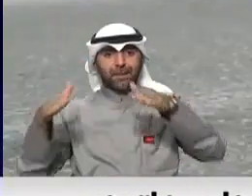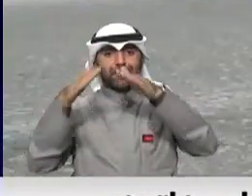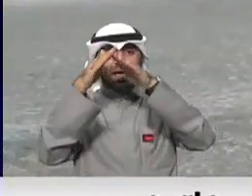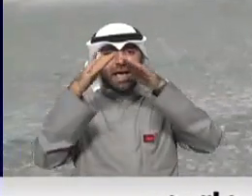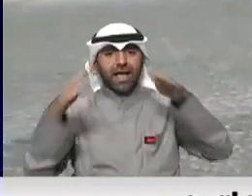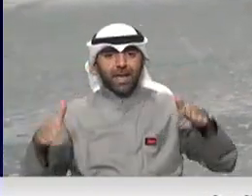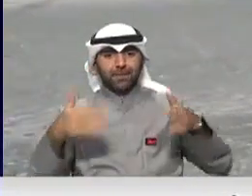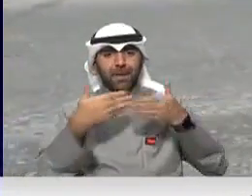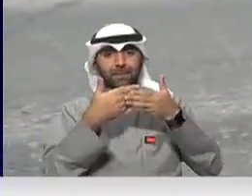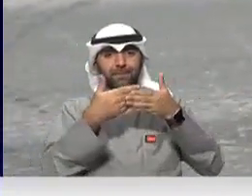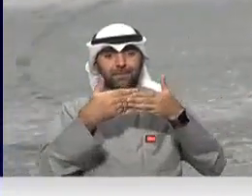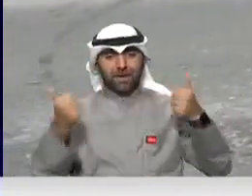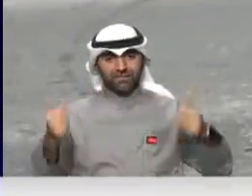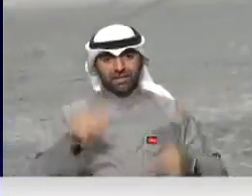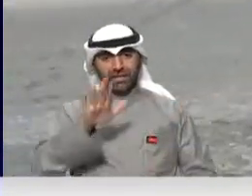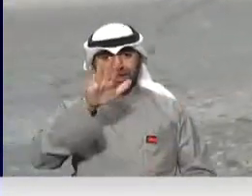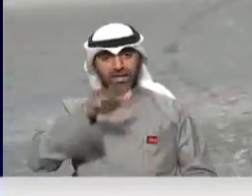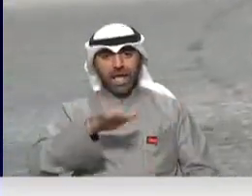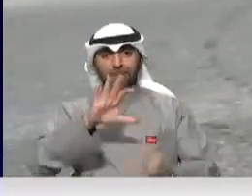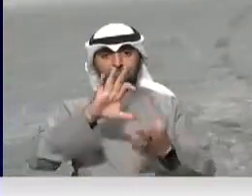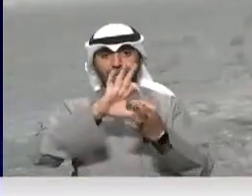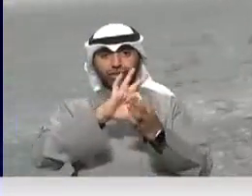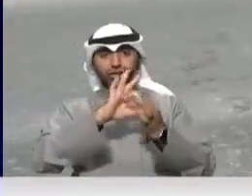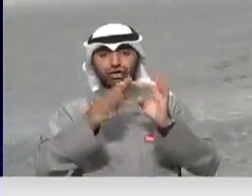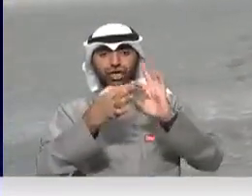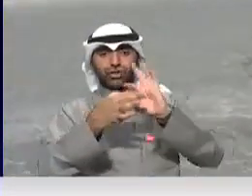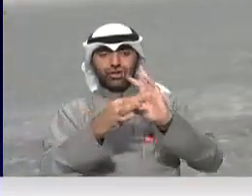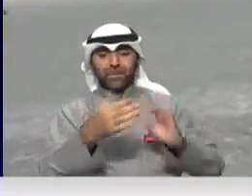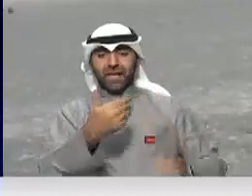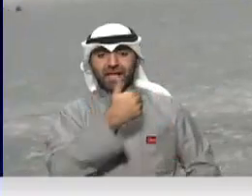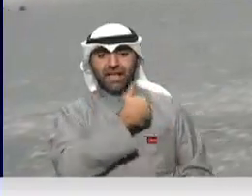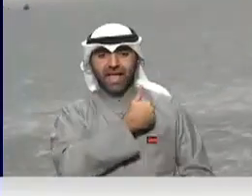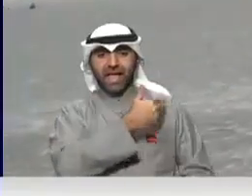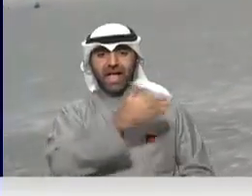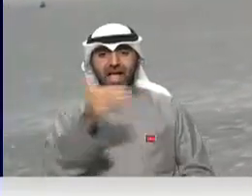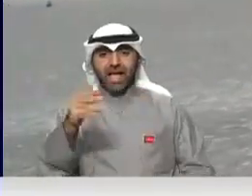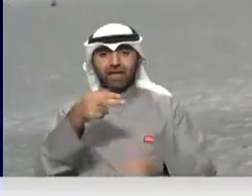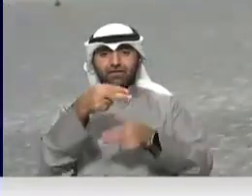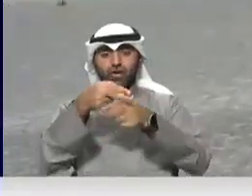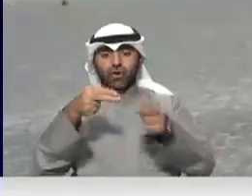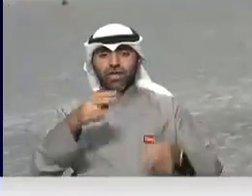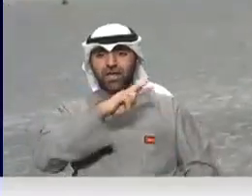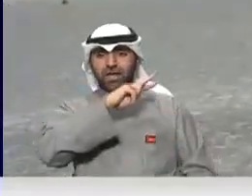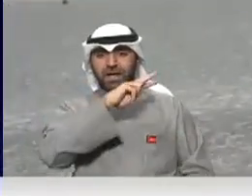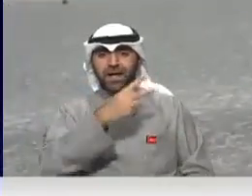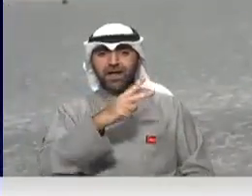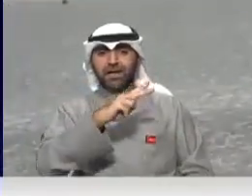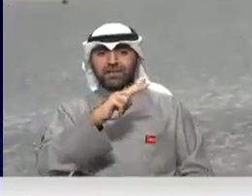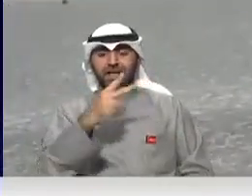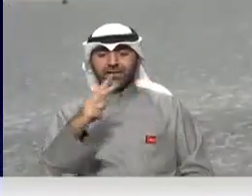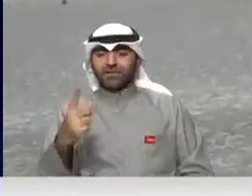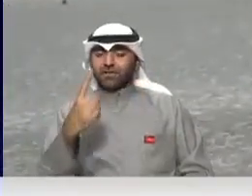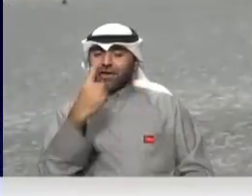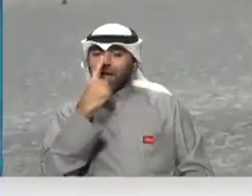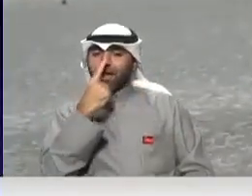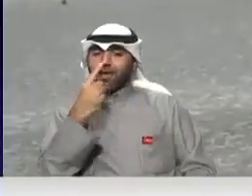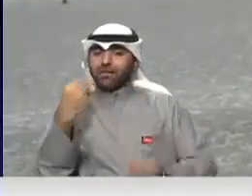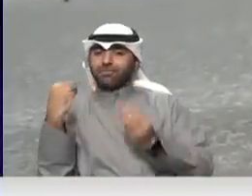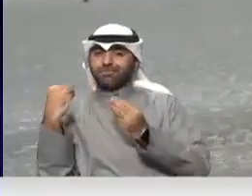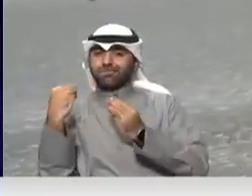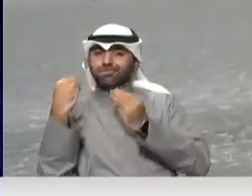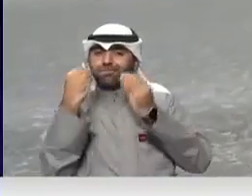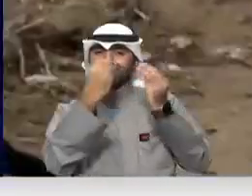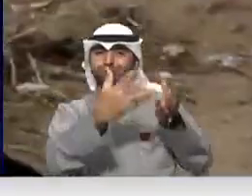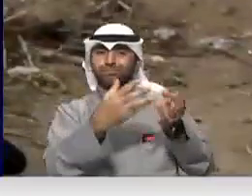ما شاء الله جمعيات كويتية كثيرة في شراء الخيام من دول مختلفة وإيصالها في إلى تركيا. بعض